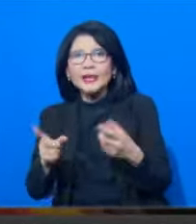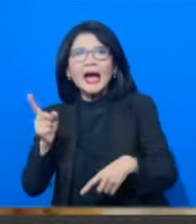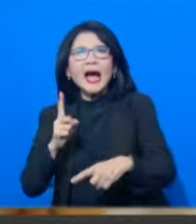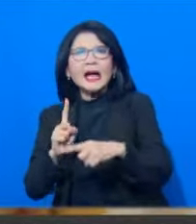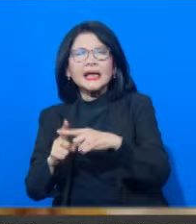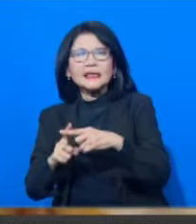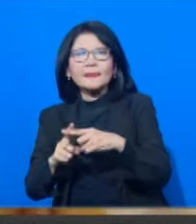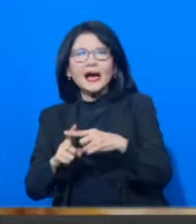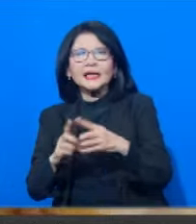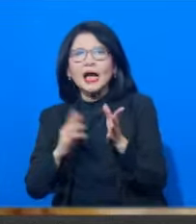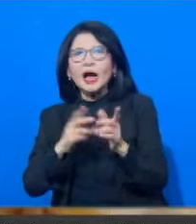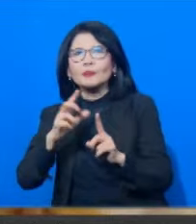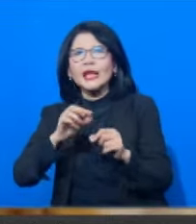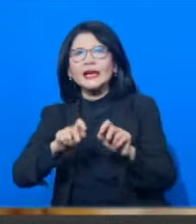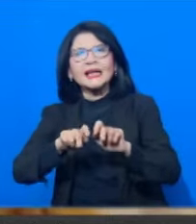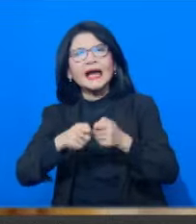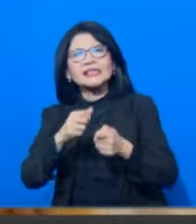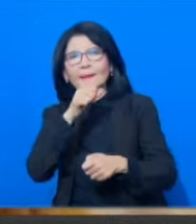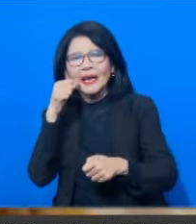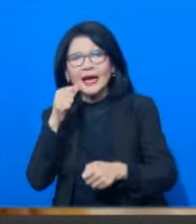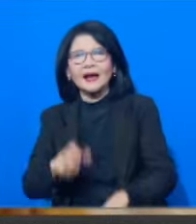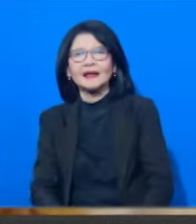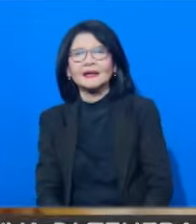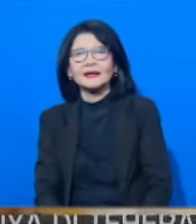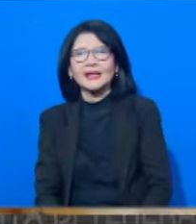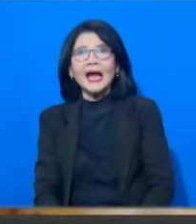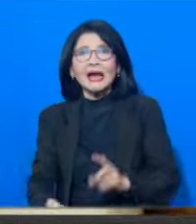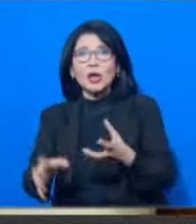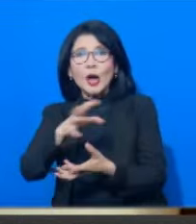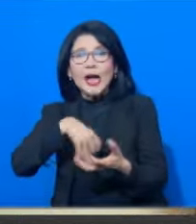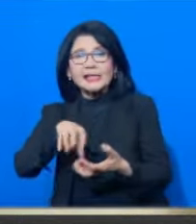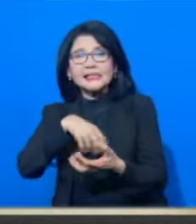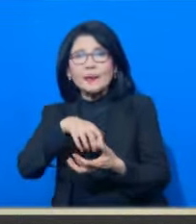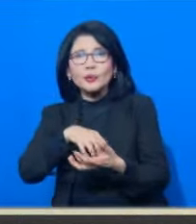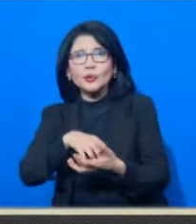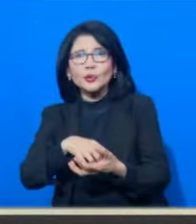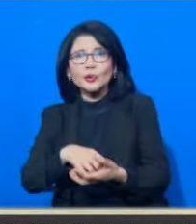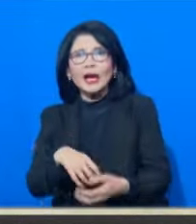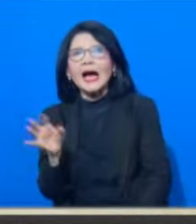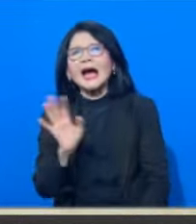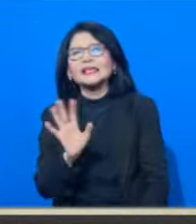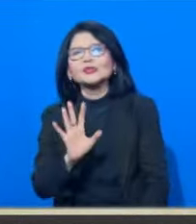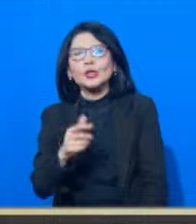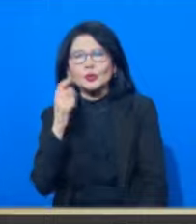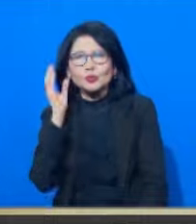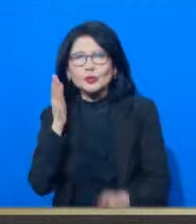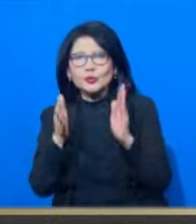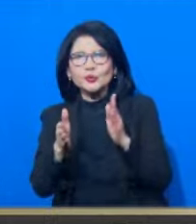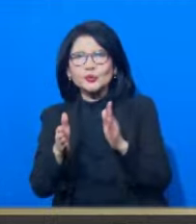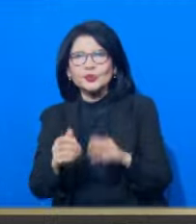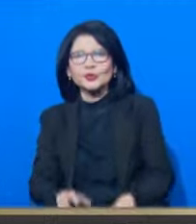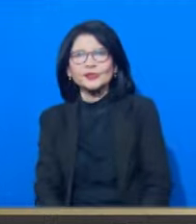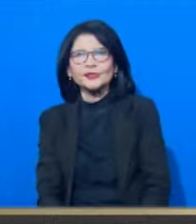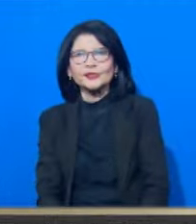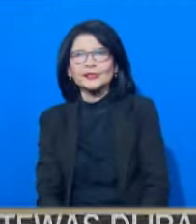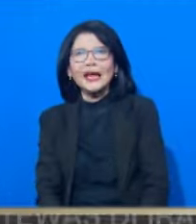seperti mutiara, kacang merah, dan jelly. Nah, jika es campur tidak menggunakan mutiara, kacang merah, dan jelly, namun